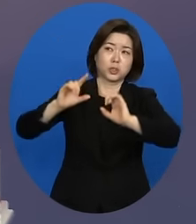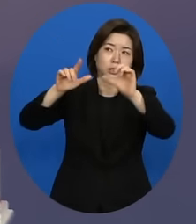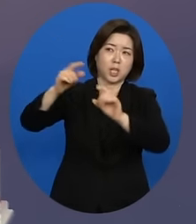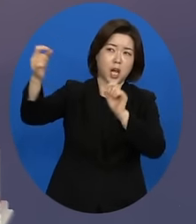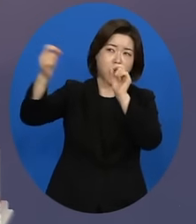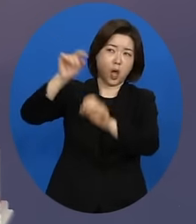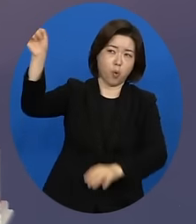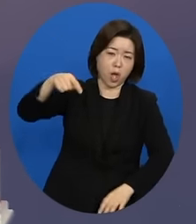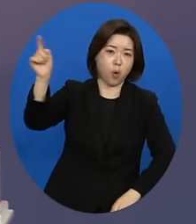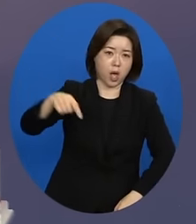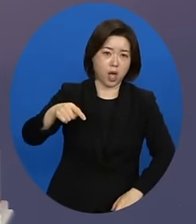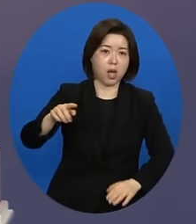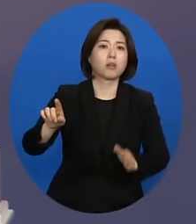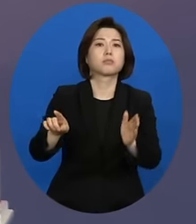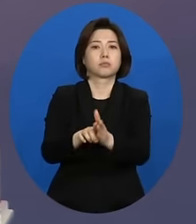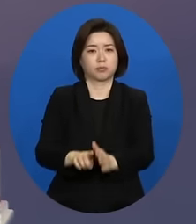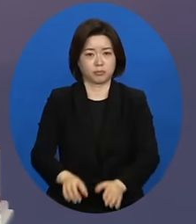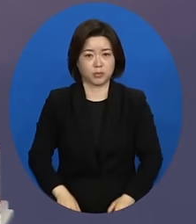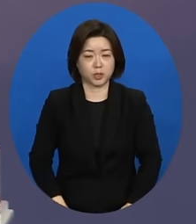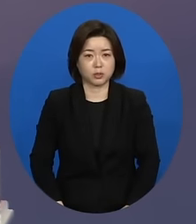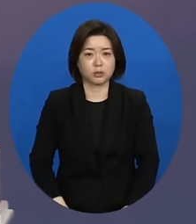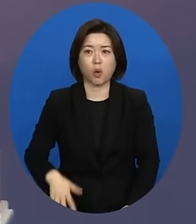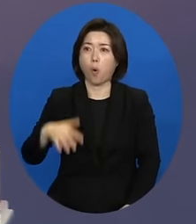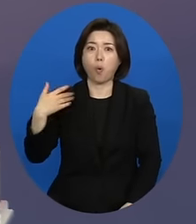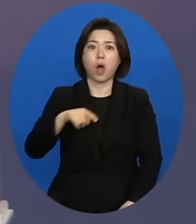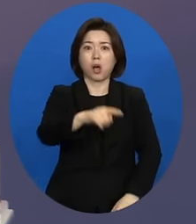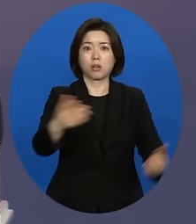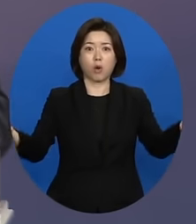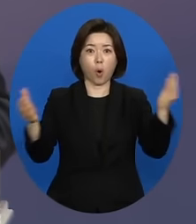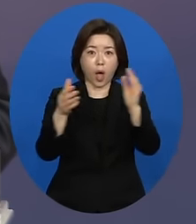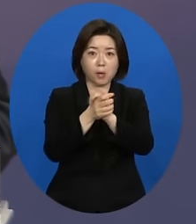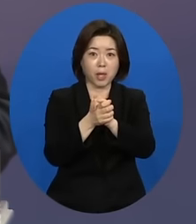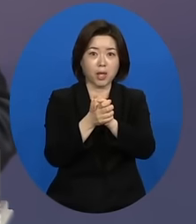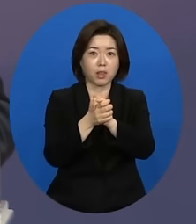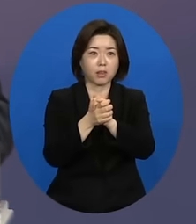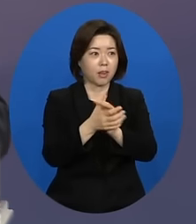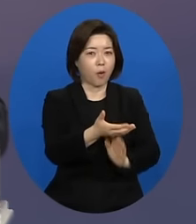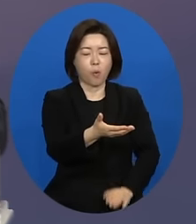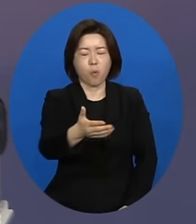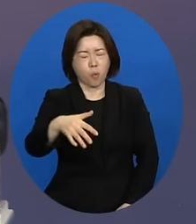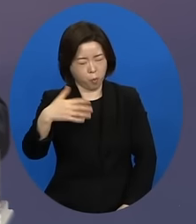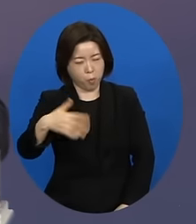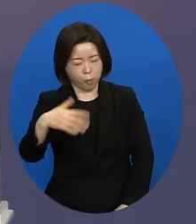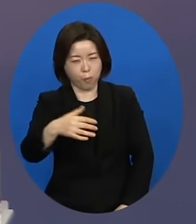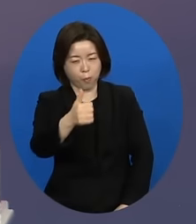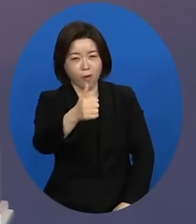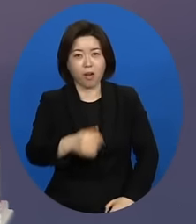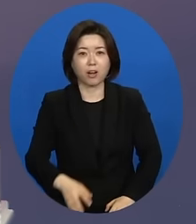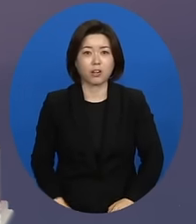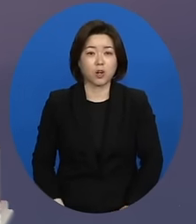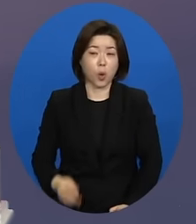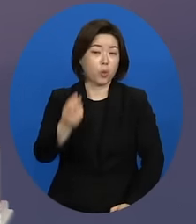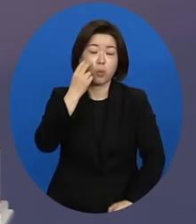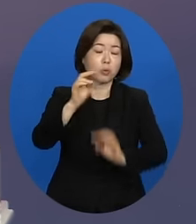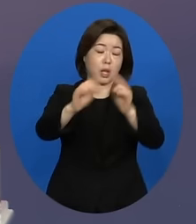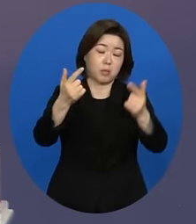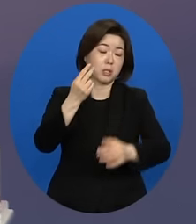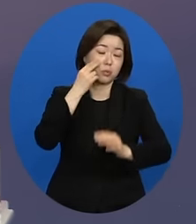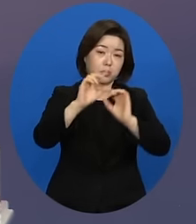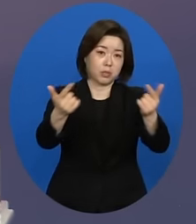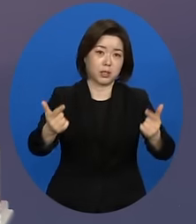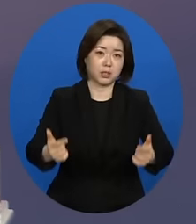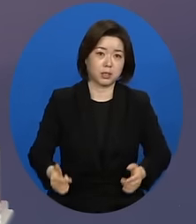걸 저는 믿습니다. 오, 그거는 아멘 하네. 정말 농담이 아니에요,